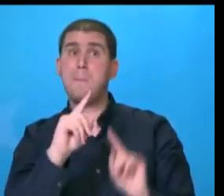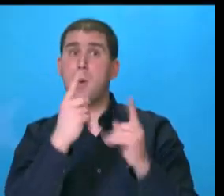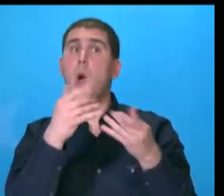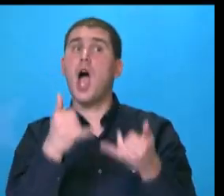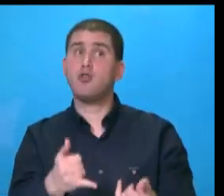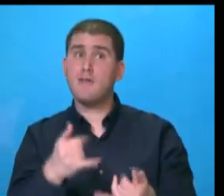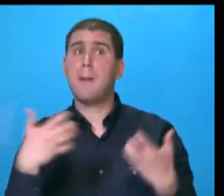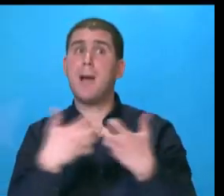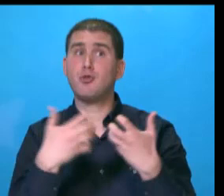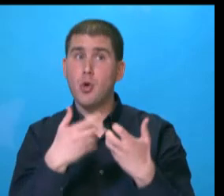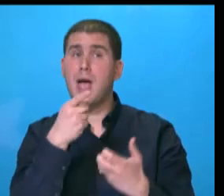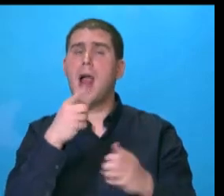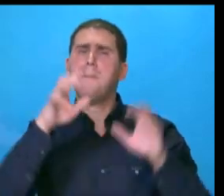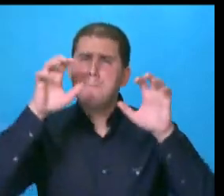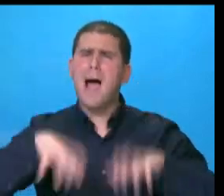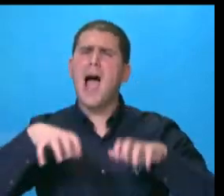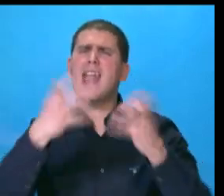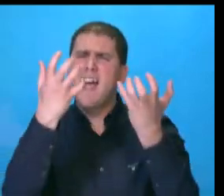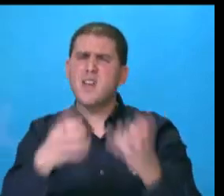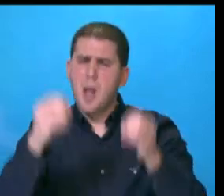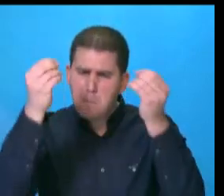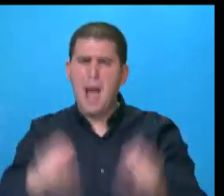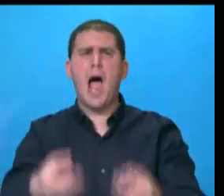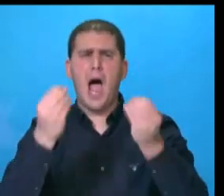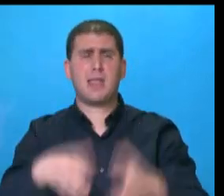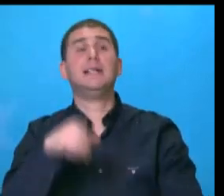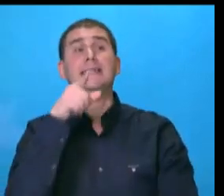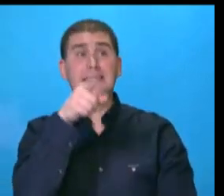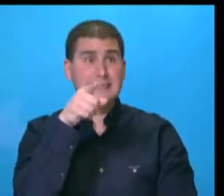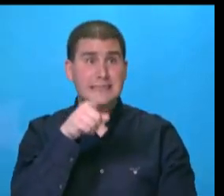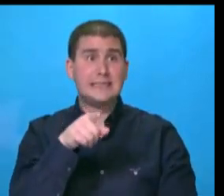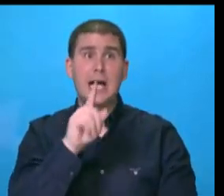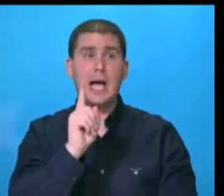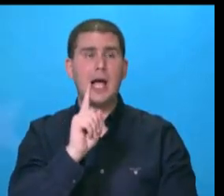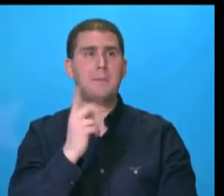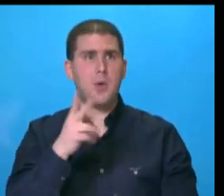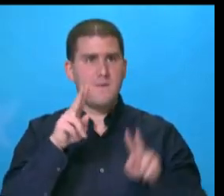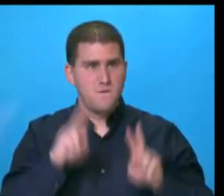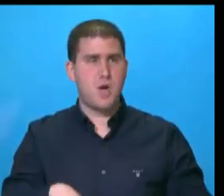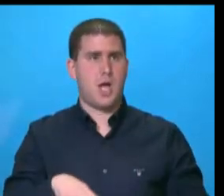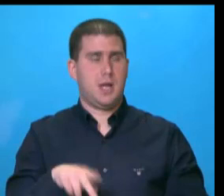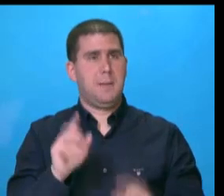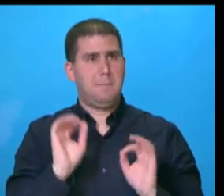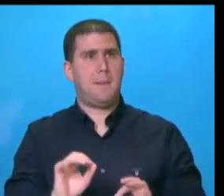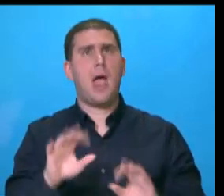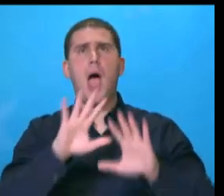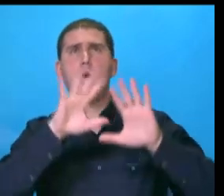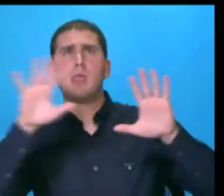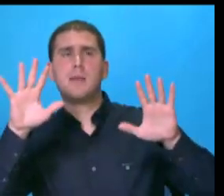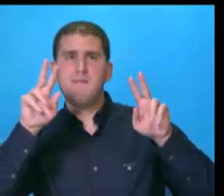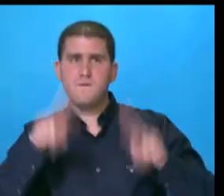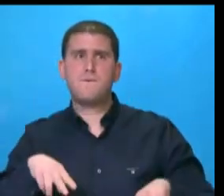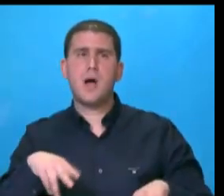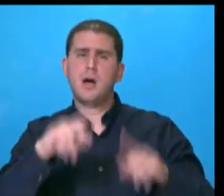אנחנו מדברים על ברד כבד שיורד שם, וזה המערכות המאוד רציניות האלה. באמת עננים מאוד מפותחים של סופות רעמים